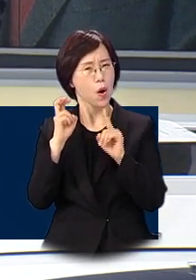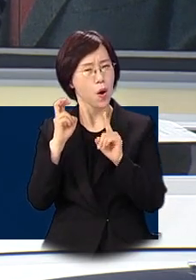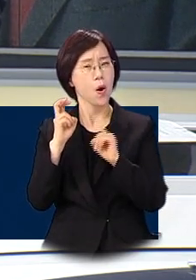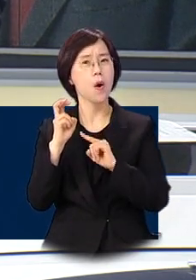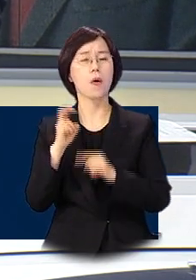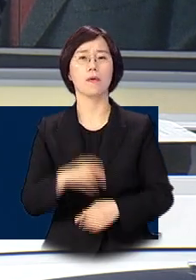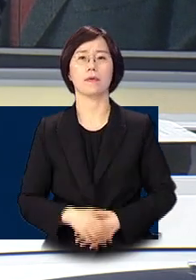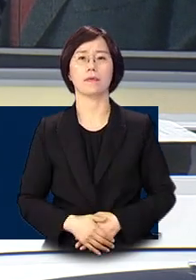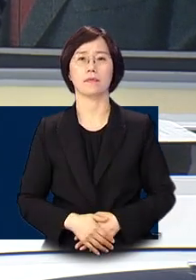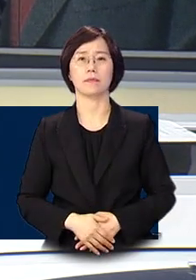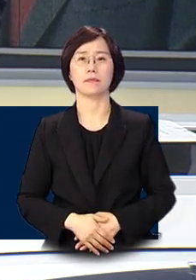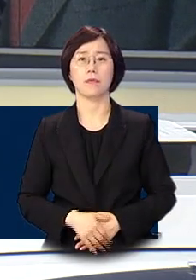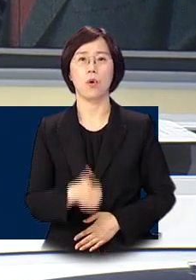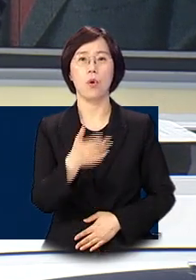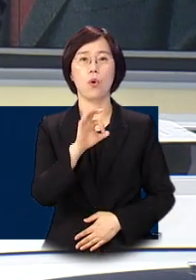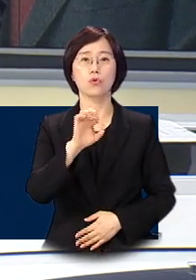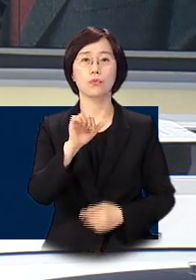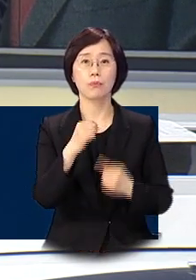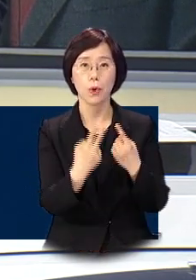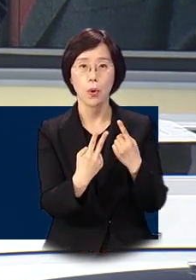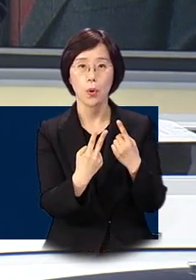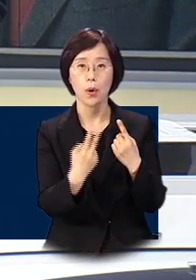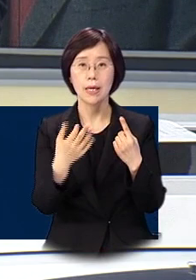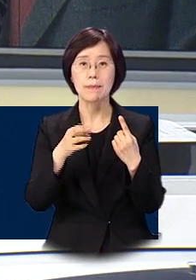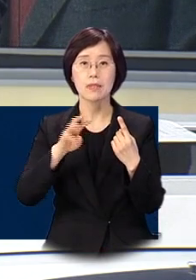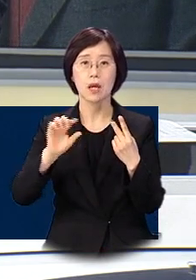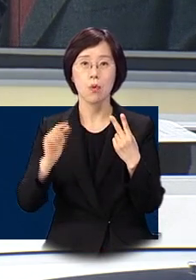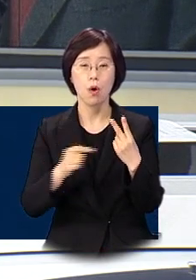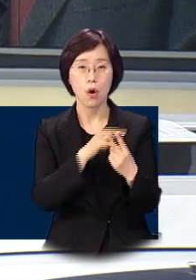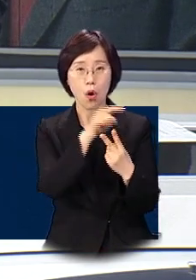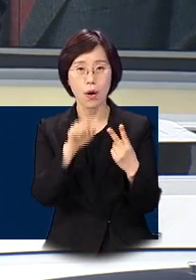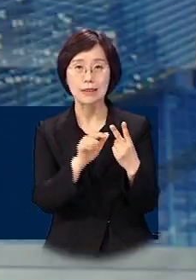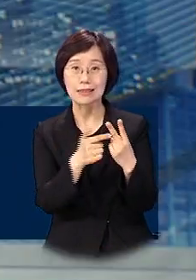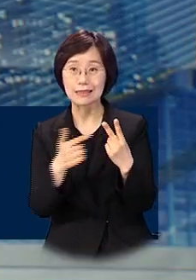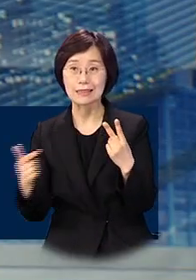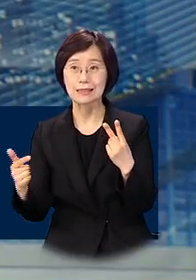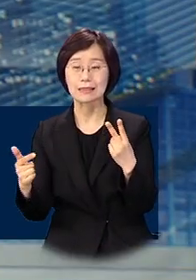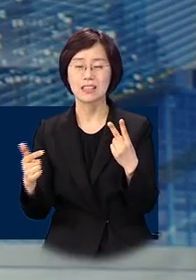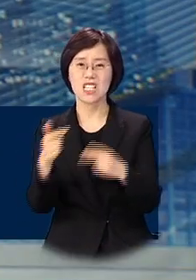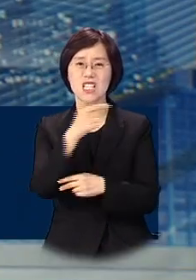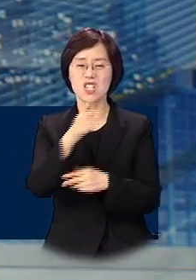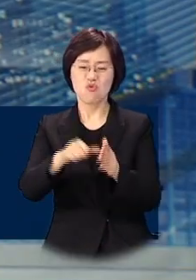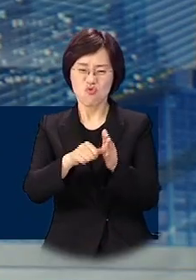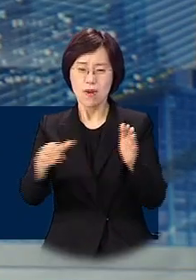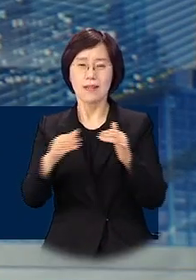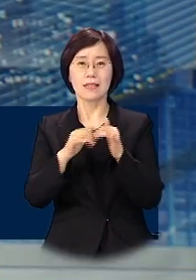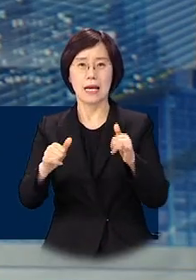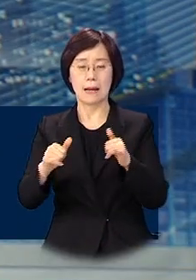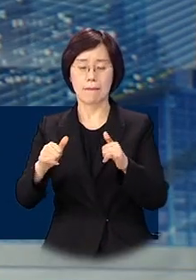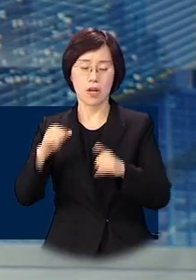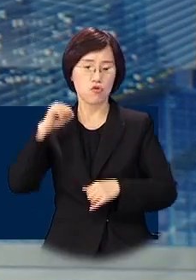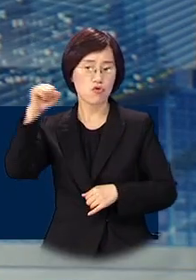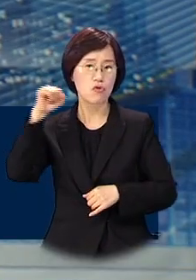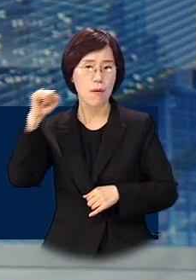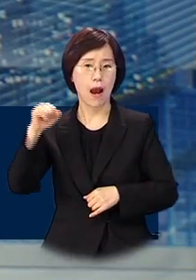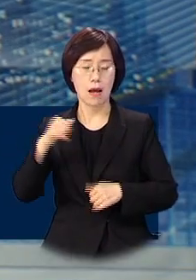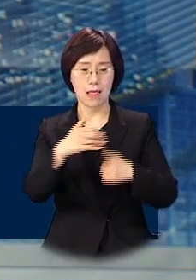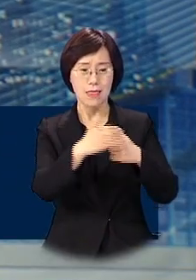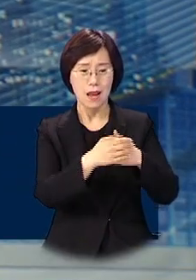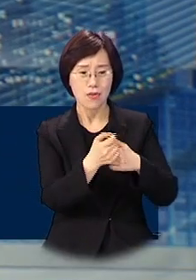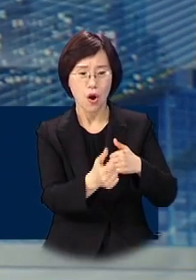네, 그렇습니다. 무엇보다 홍준표 의원과요, 김재원 전 최고위원을 비롯한 거물급 정치인의 등장과 낮은